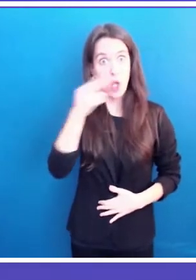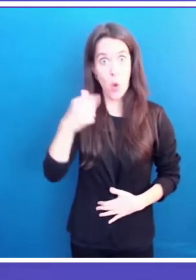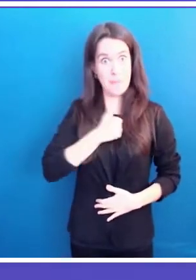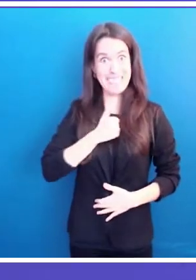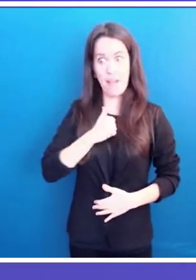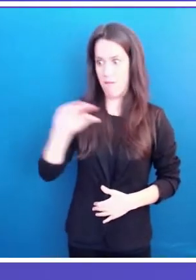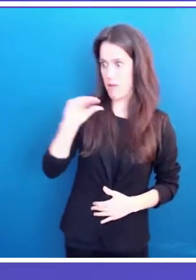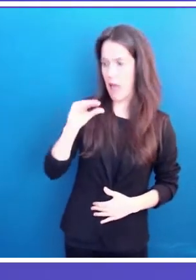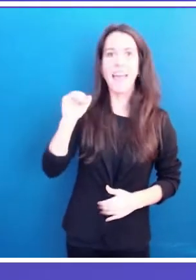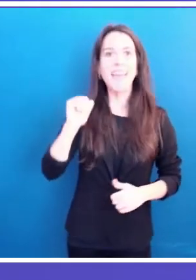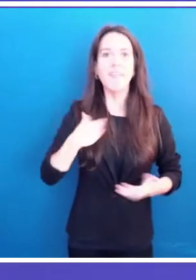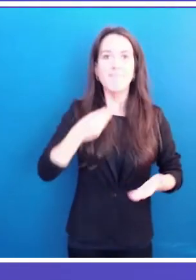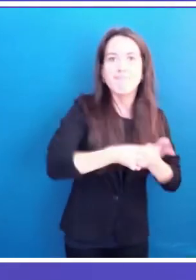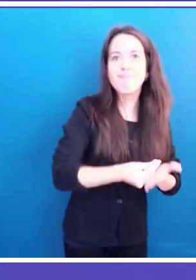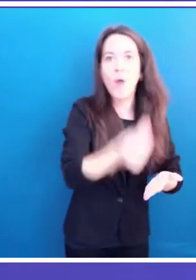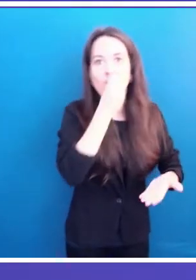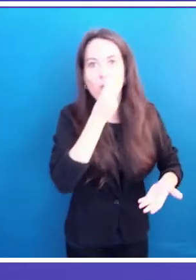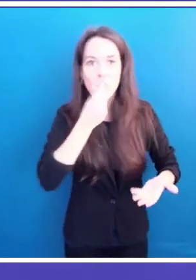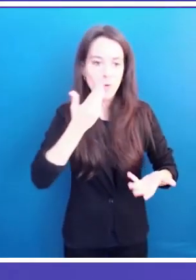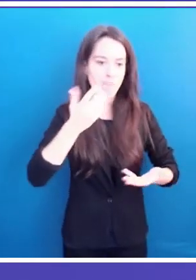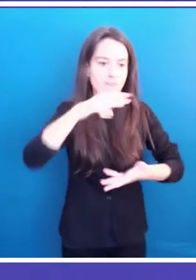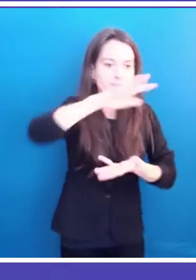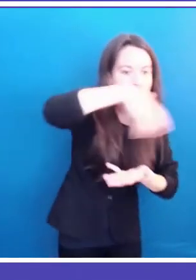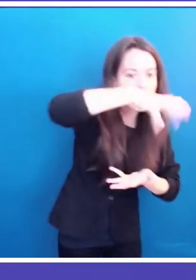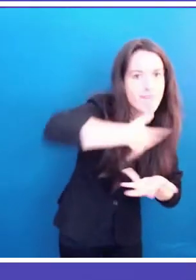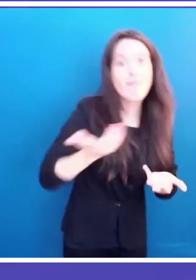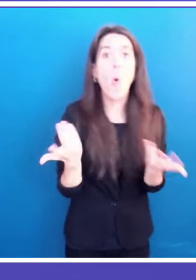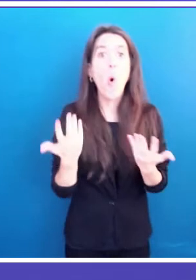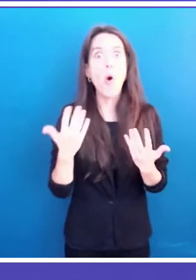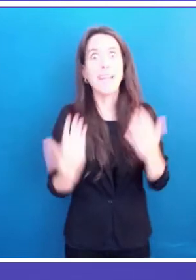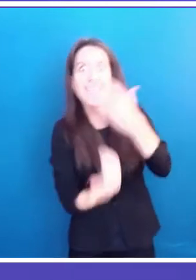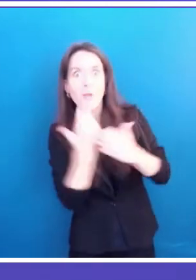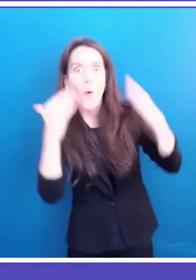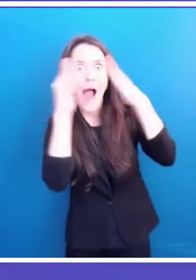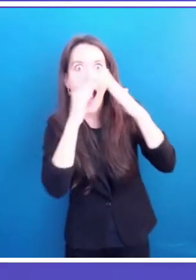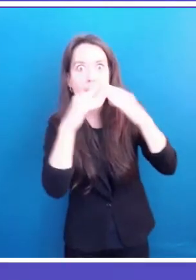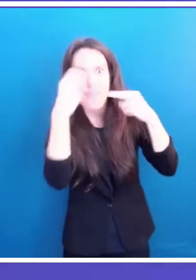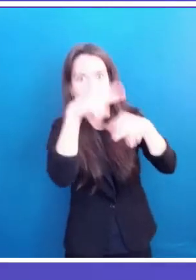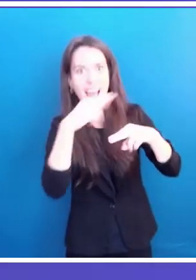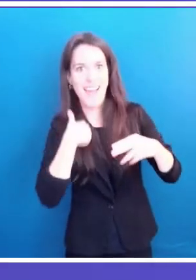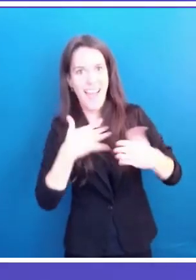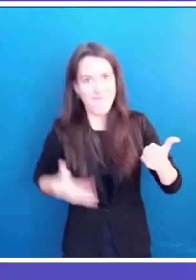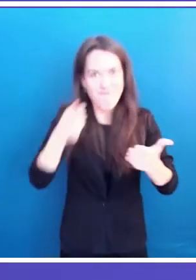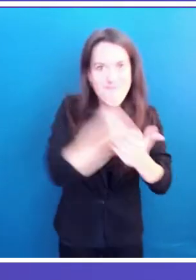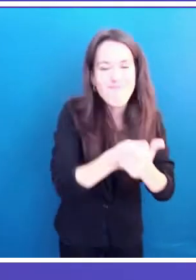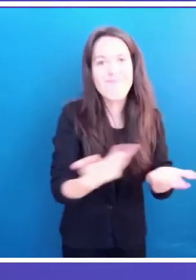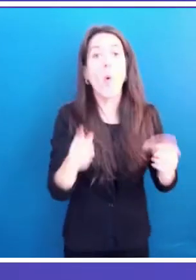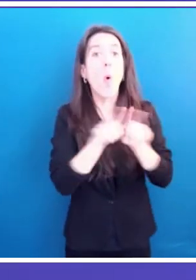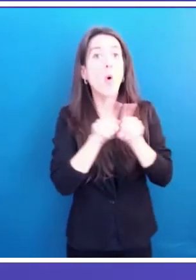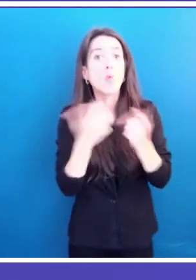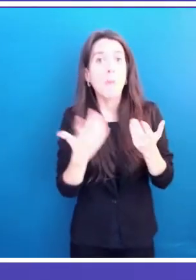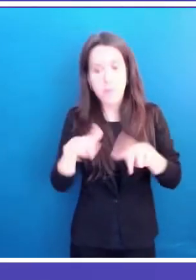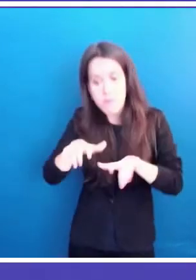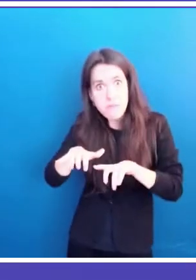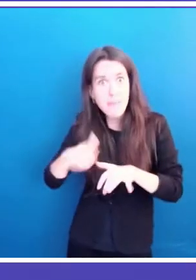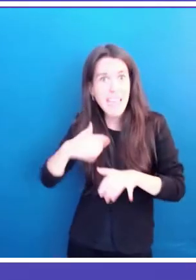لأكثر من 20 ألف شخص وتصدر الإشارة أن